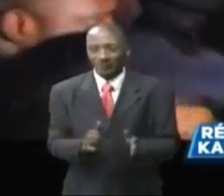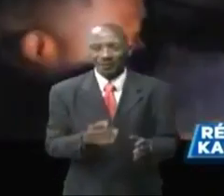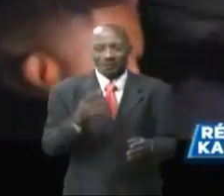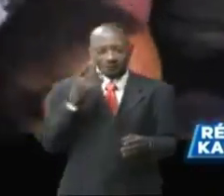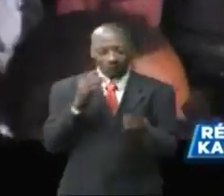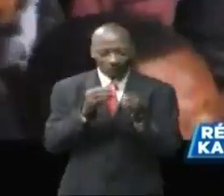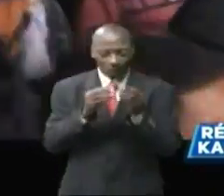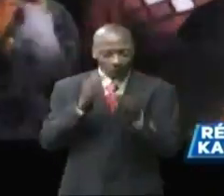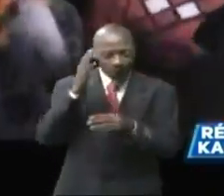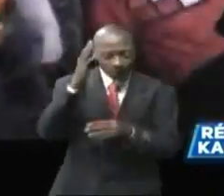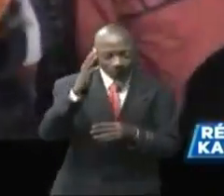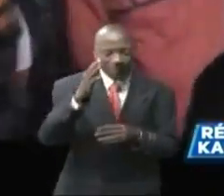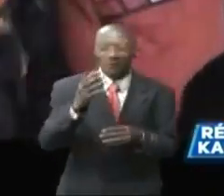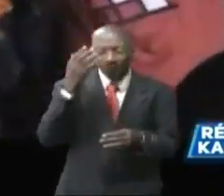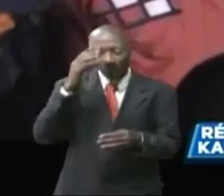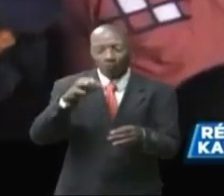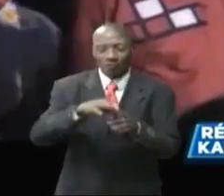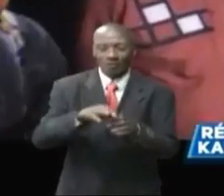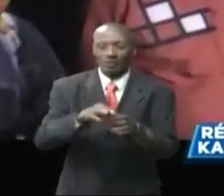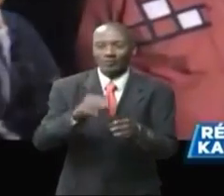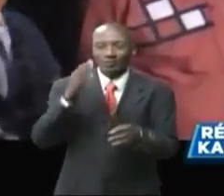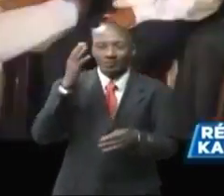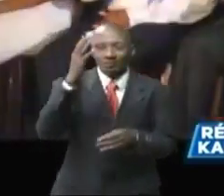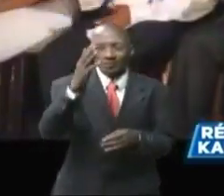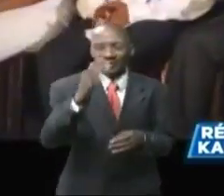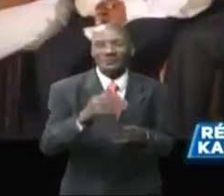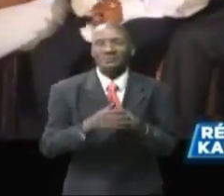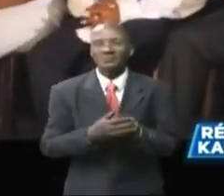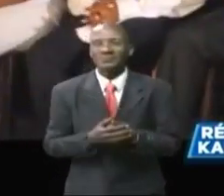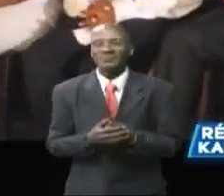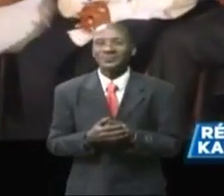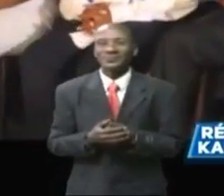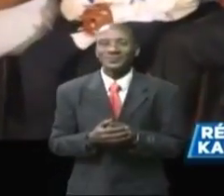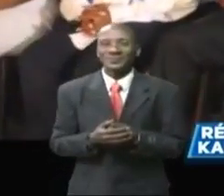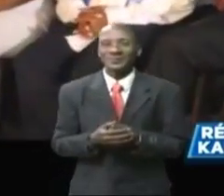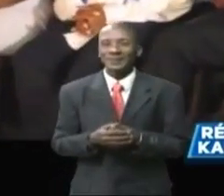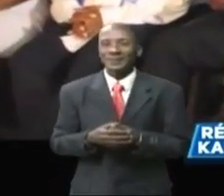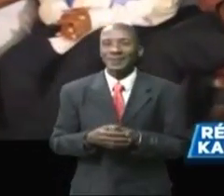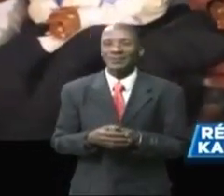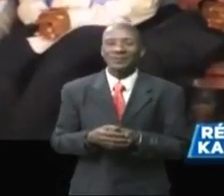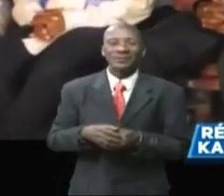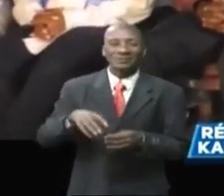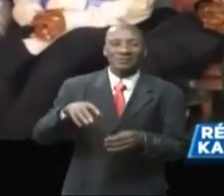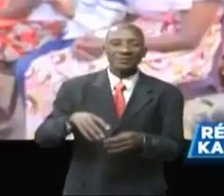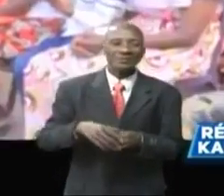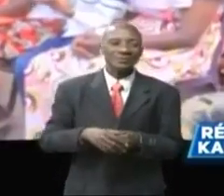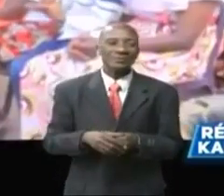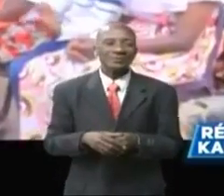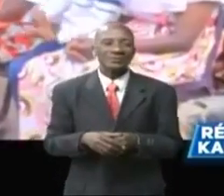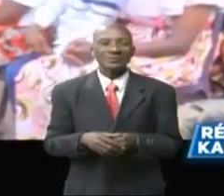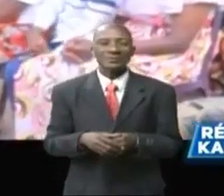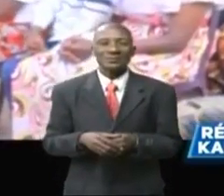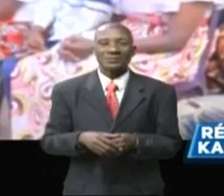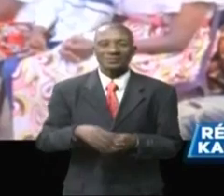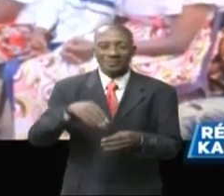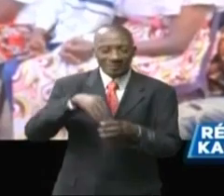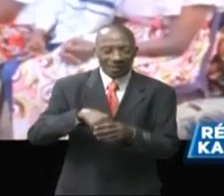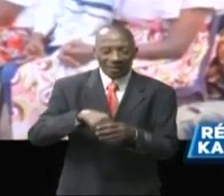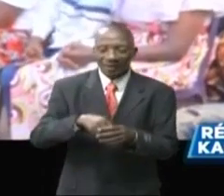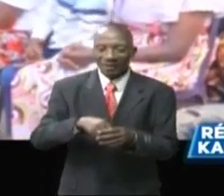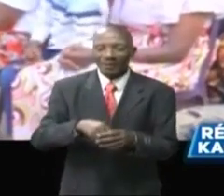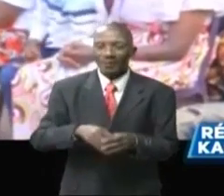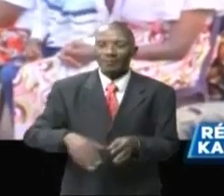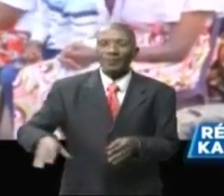de son parti. Ce dimanche 17 septembre 2023, Augustin Kabou est allé à la rencontre des cadres et combattants